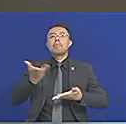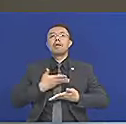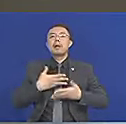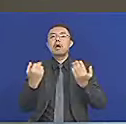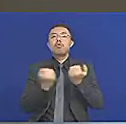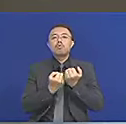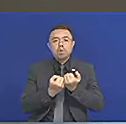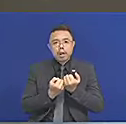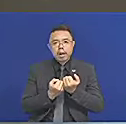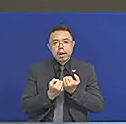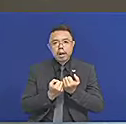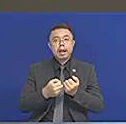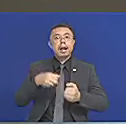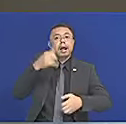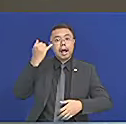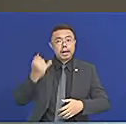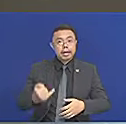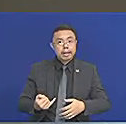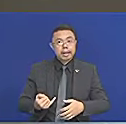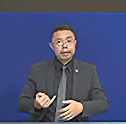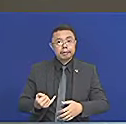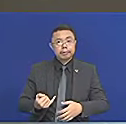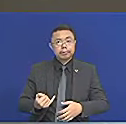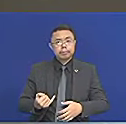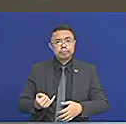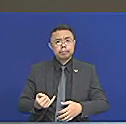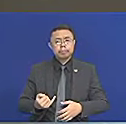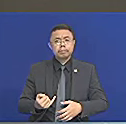dukungan sehingga